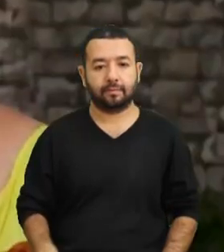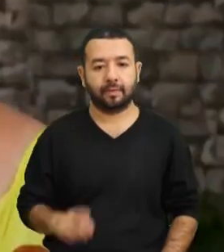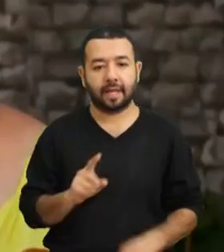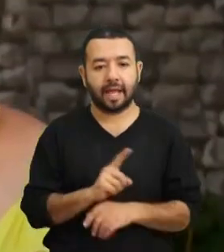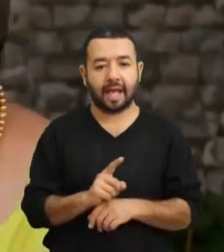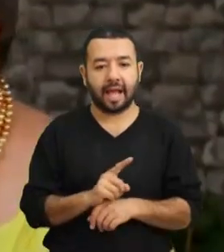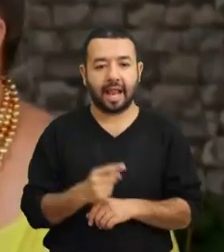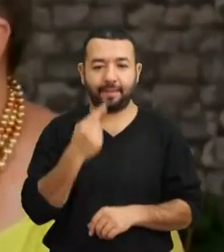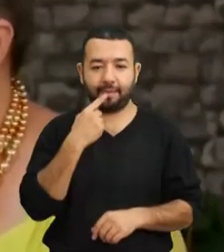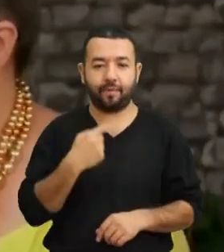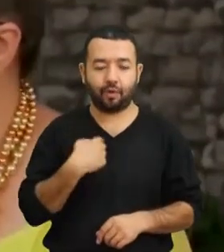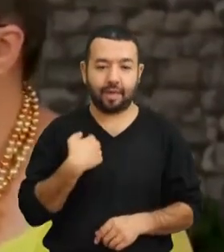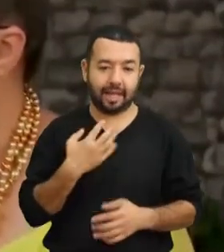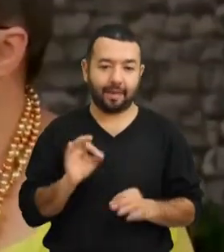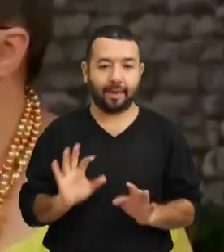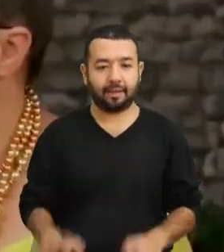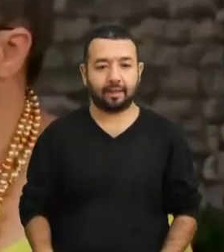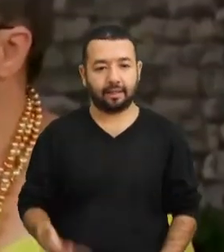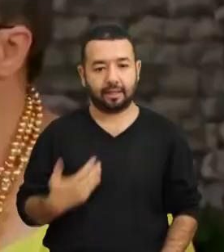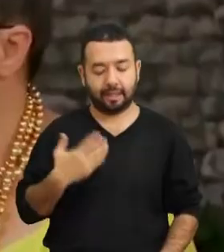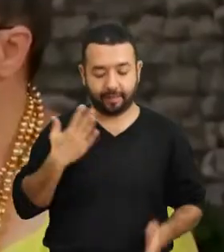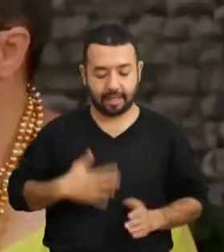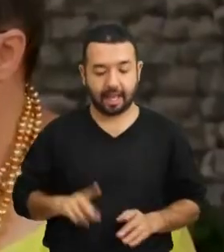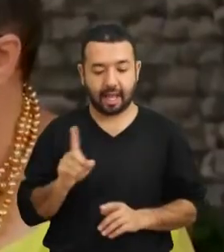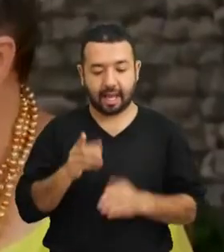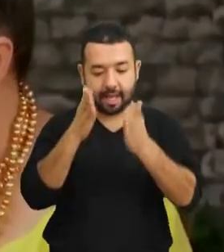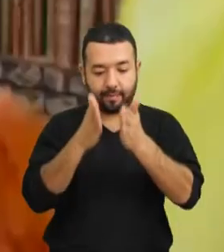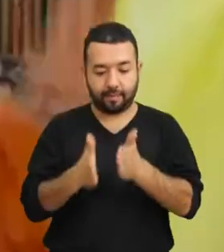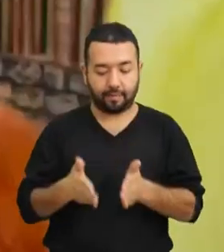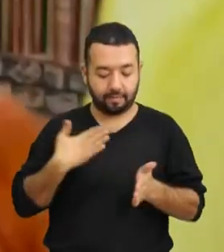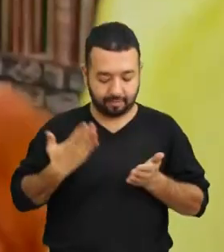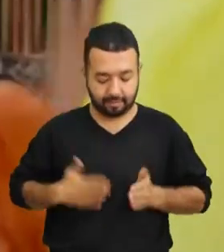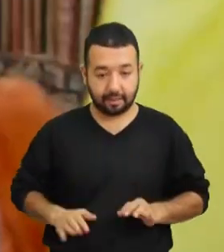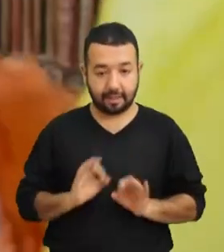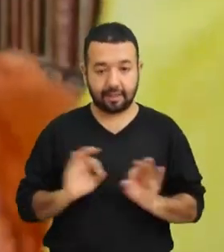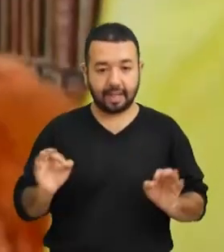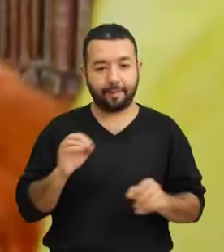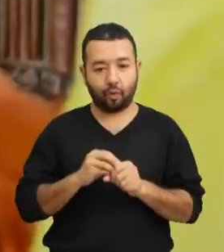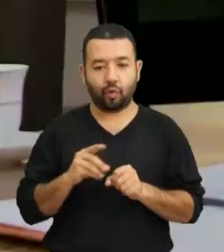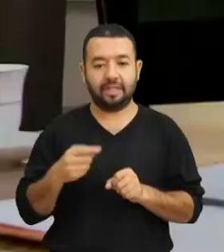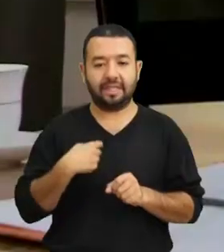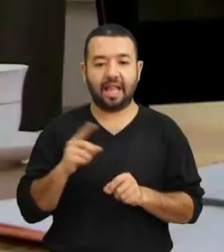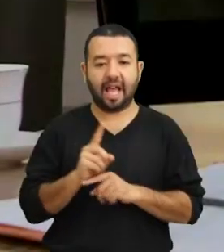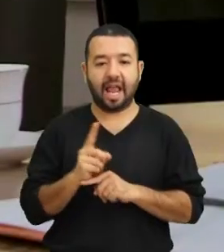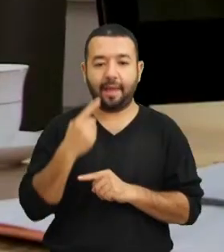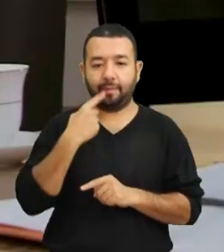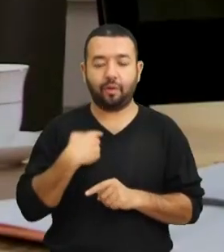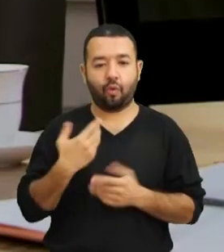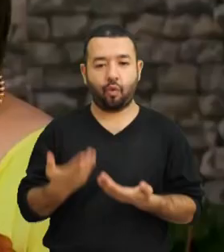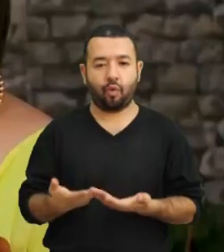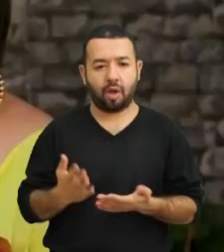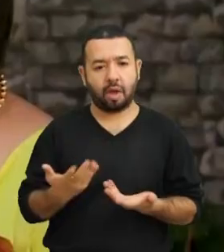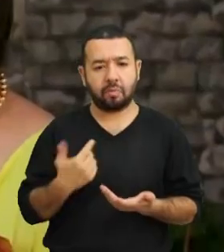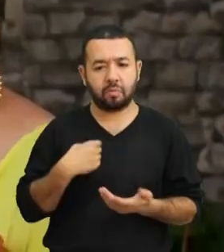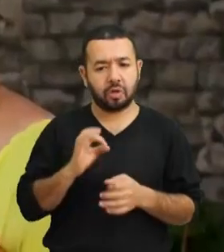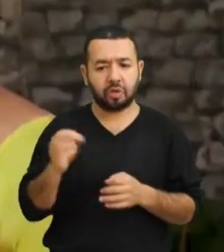Kalemim diyor bana demek ki. Ay tabii kalem gibi olduğum için bana kalemim diyor. Ama bana